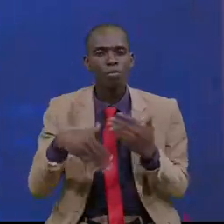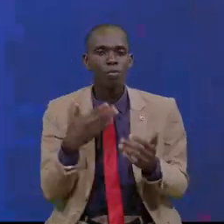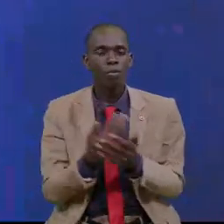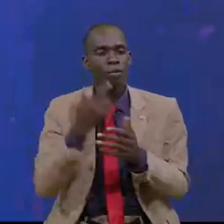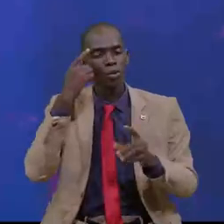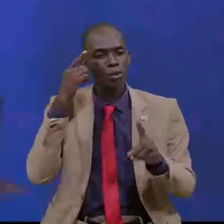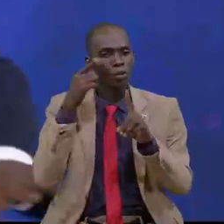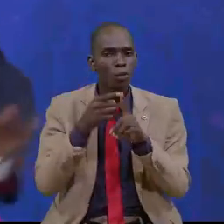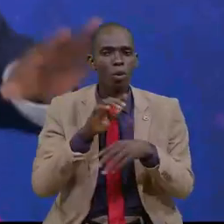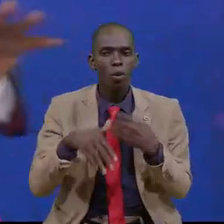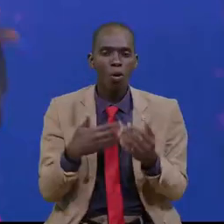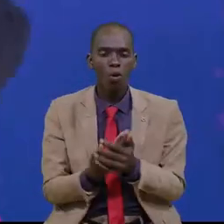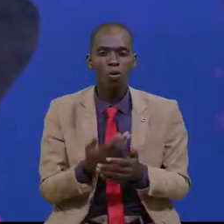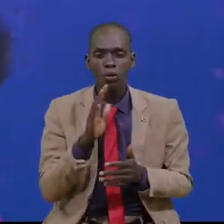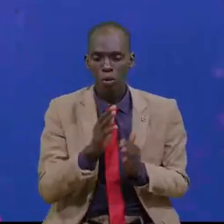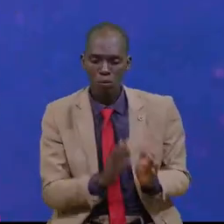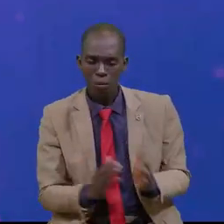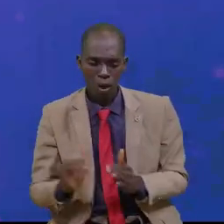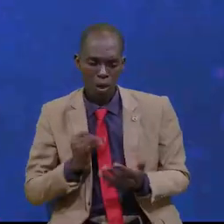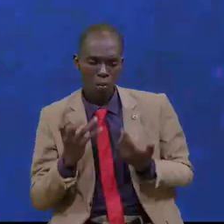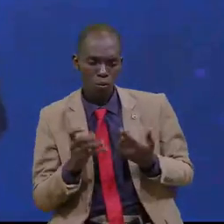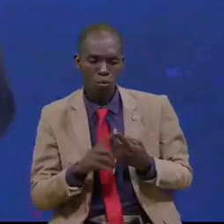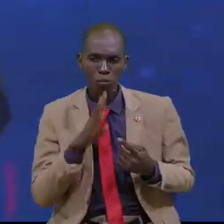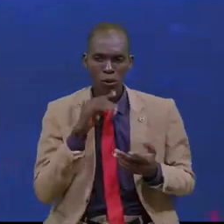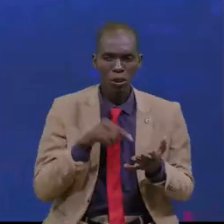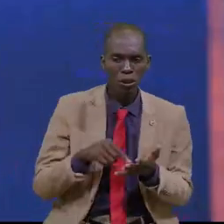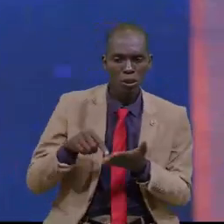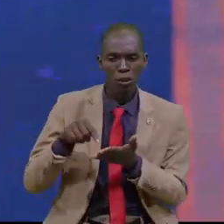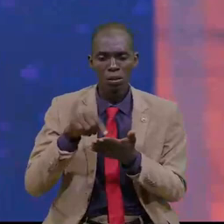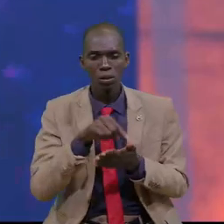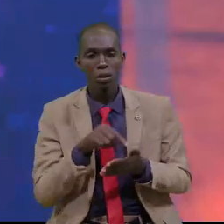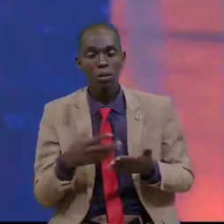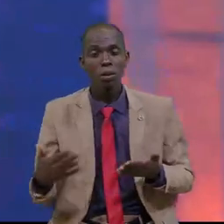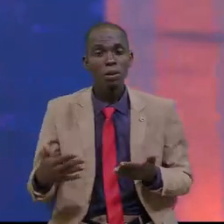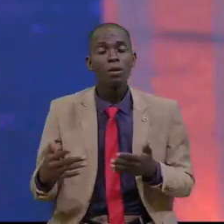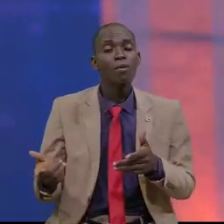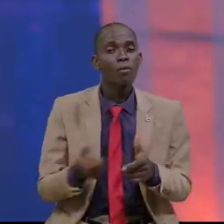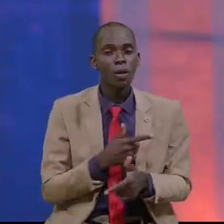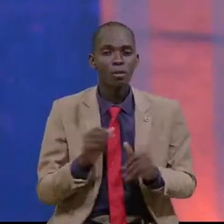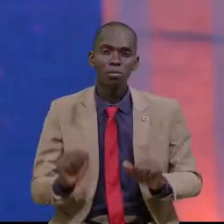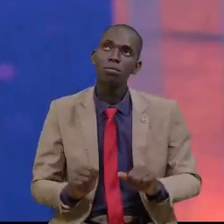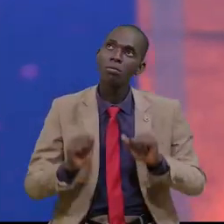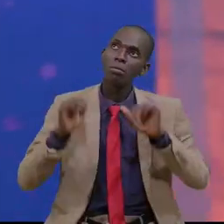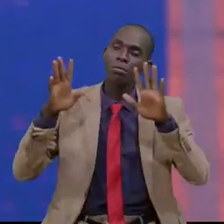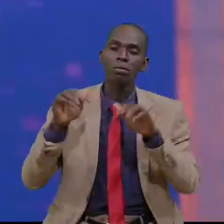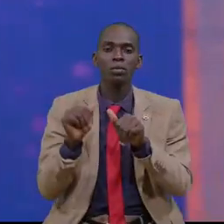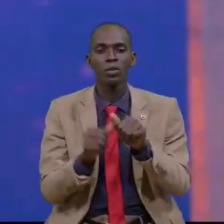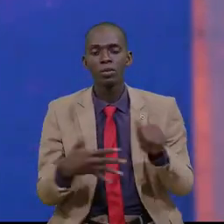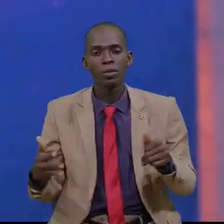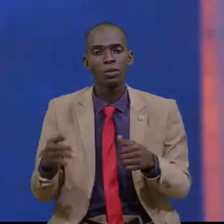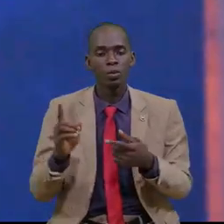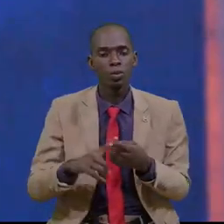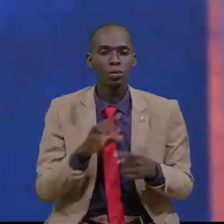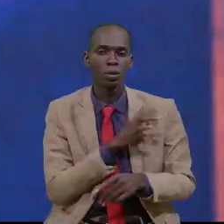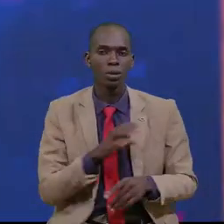ambitions, tout ce à quoi tu penses, je veux être ceci, je veux faire ci, je veux aller, je veux que tout cela fléchisse. Mets tout